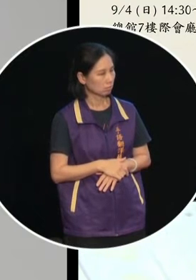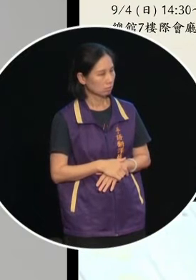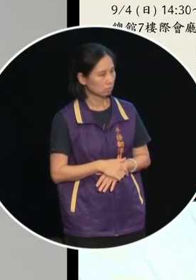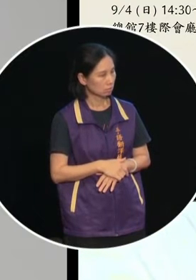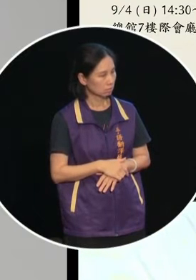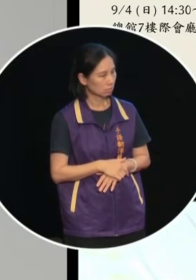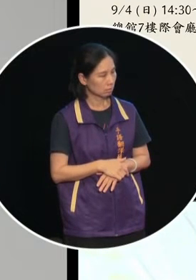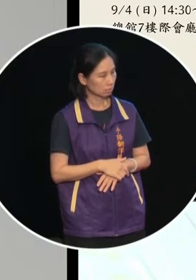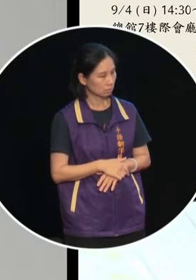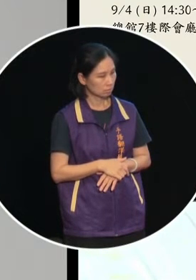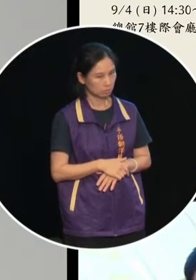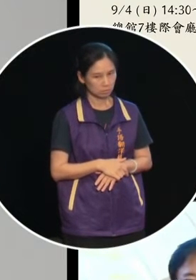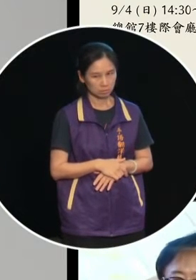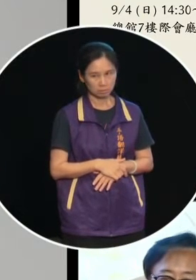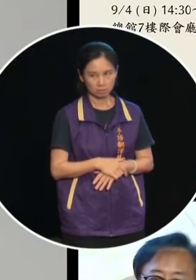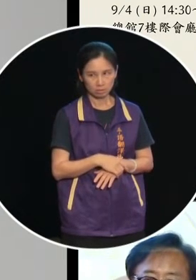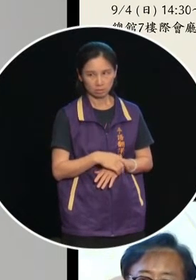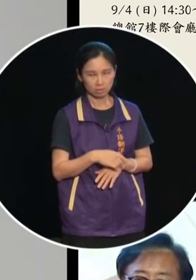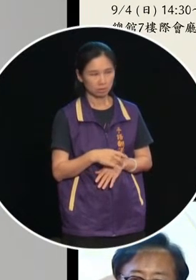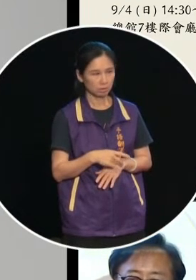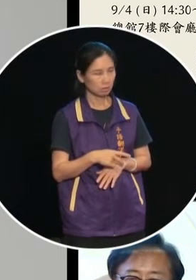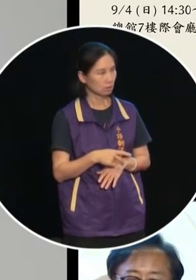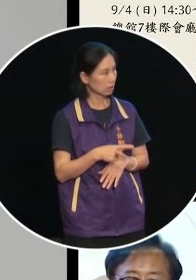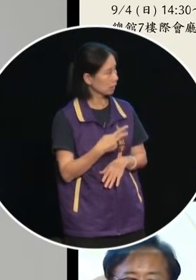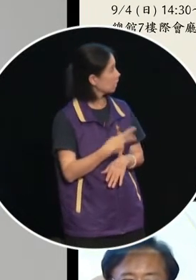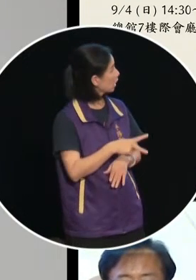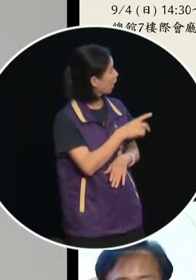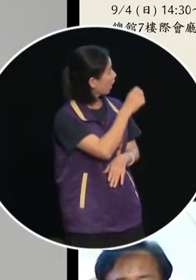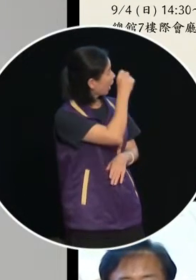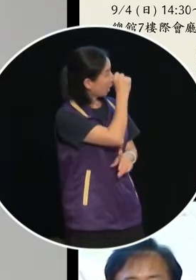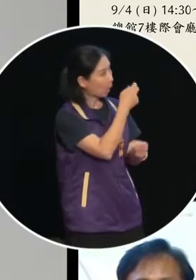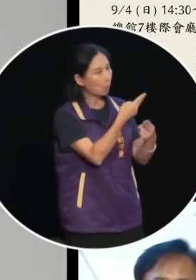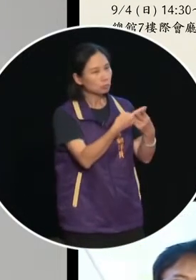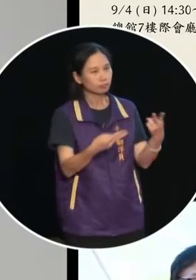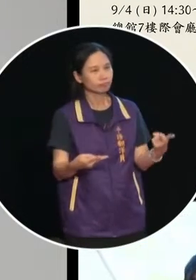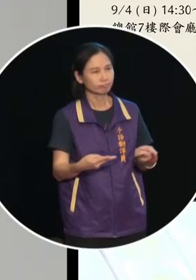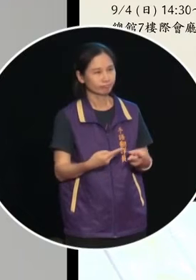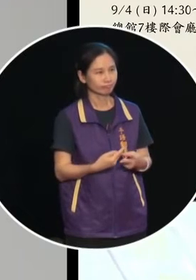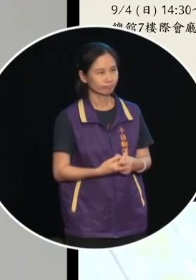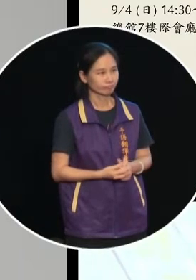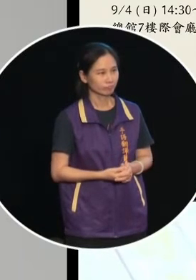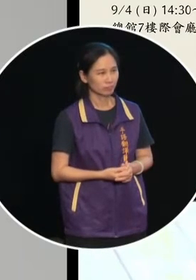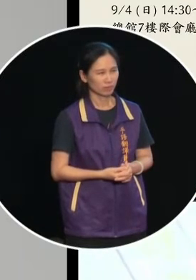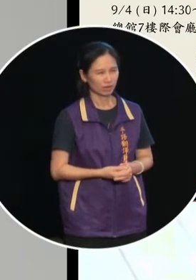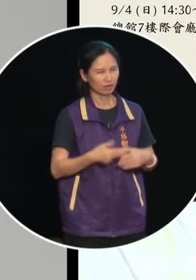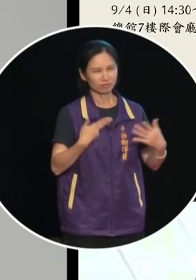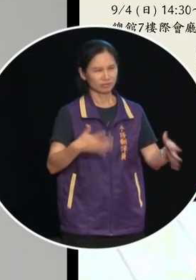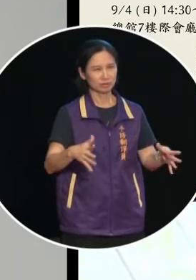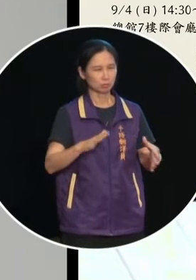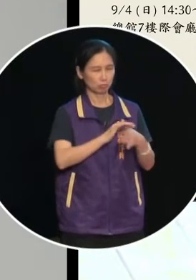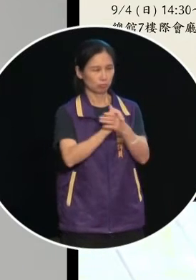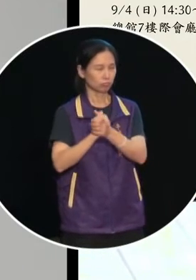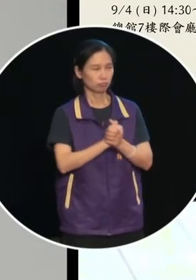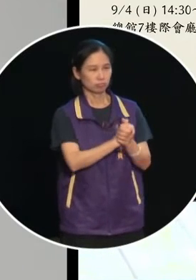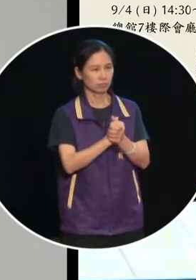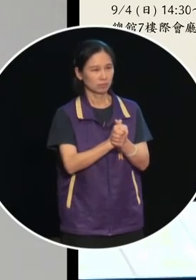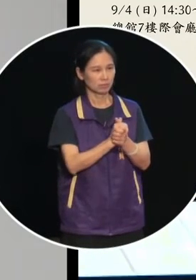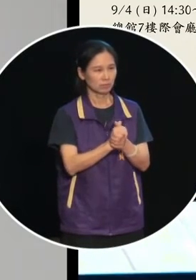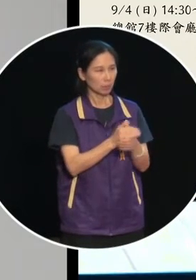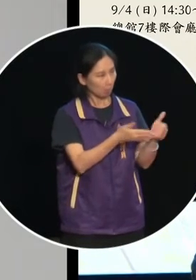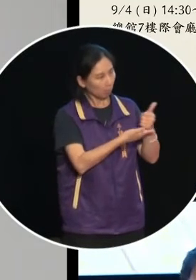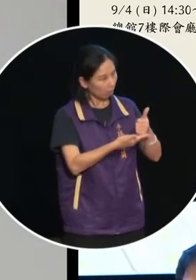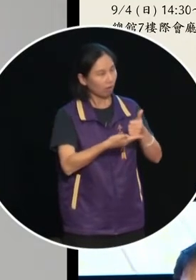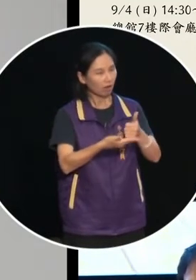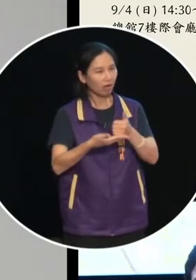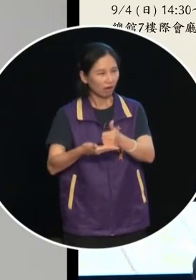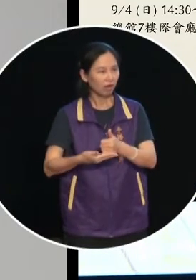还有台湾人的好客，我来台湾真的是好多朋友接待我，包